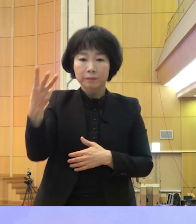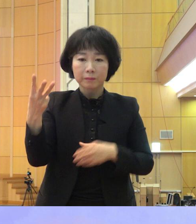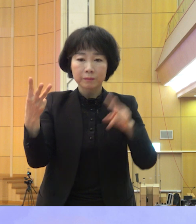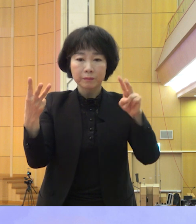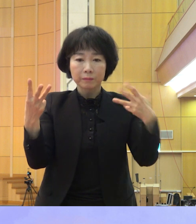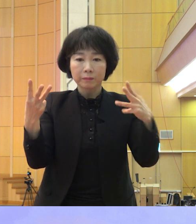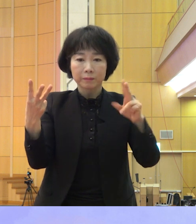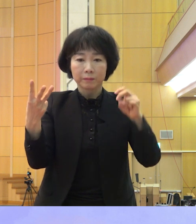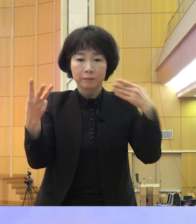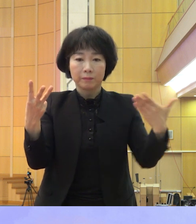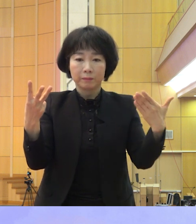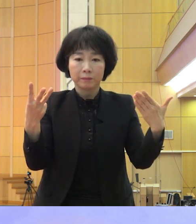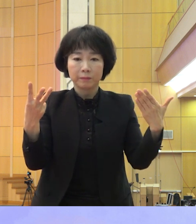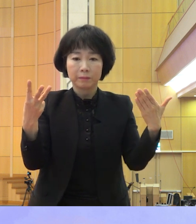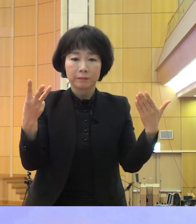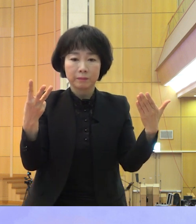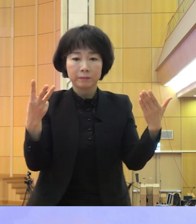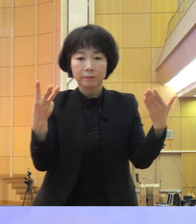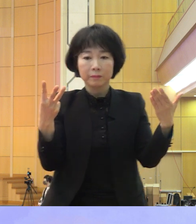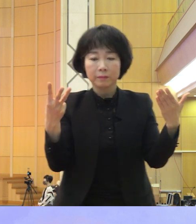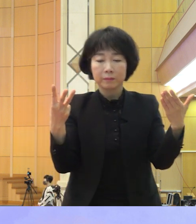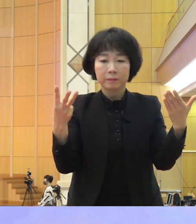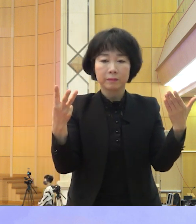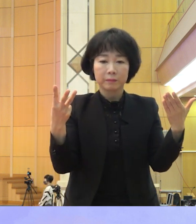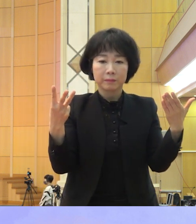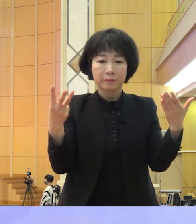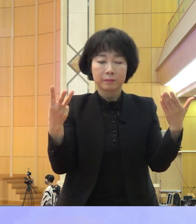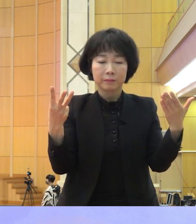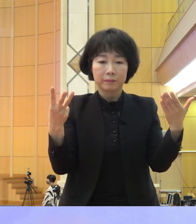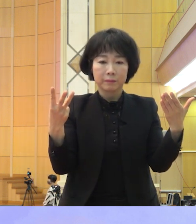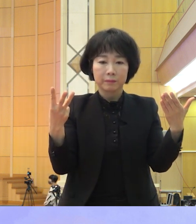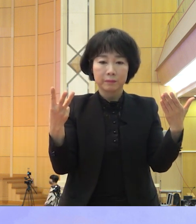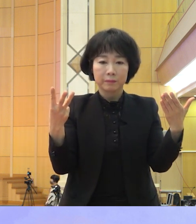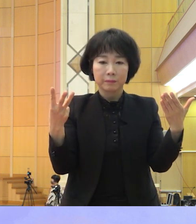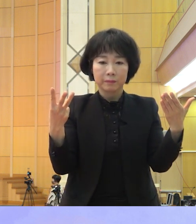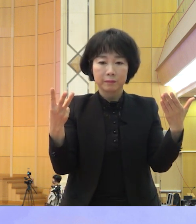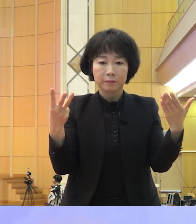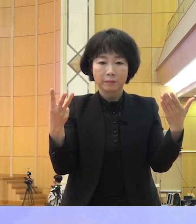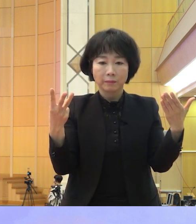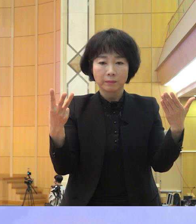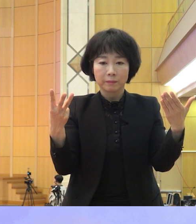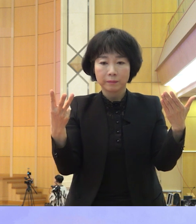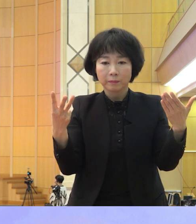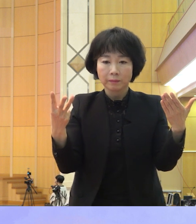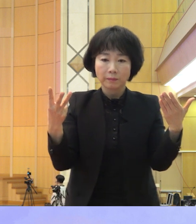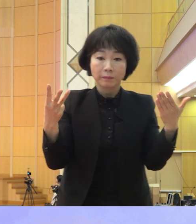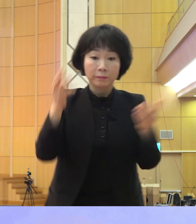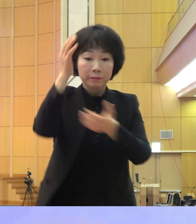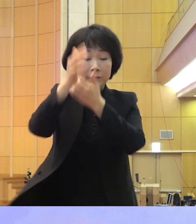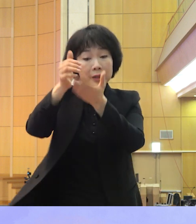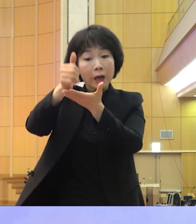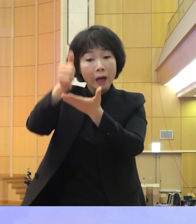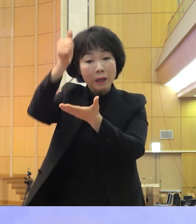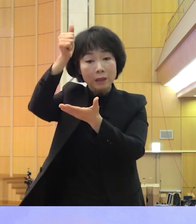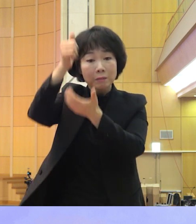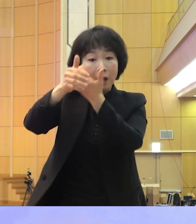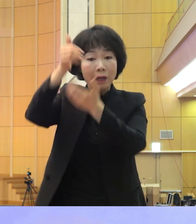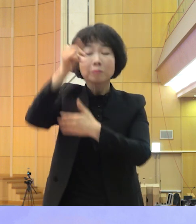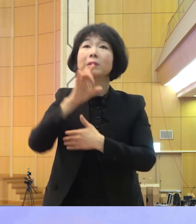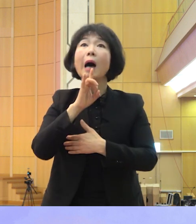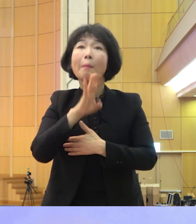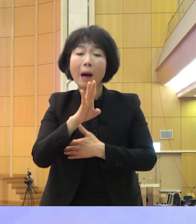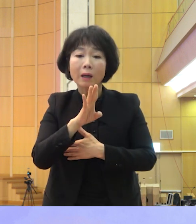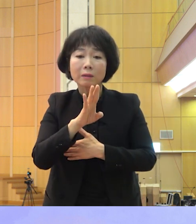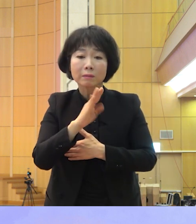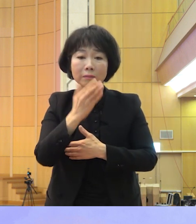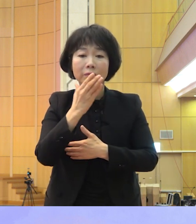로마서 3장 29절 242페이지 보니까 하나님은 다만 유대인의 하나님이시냐? 지금